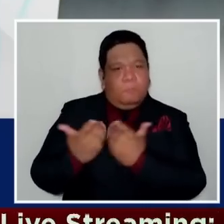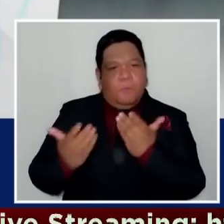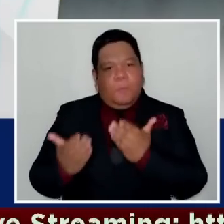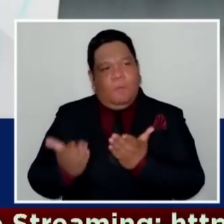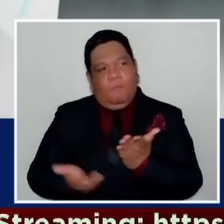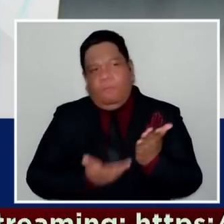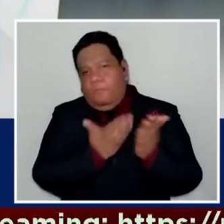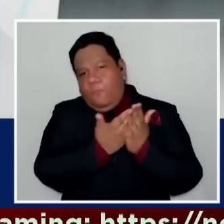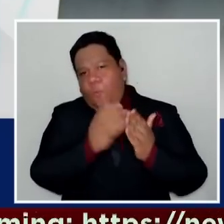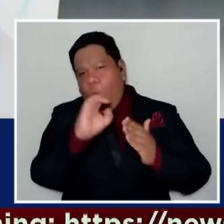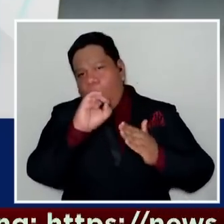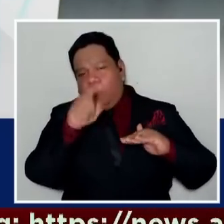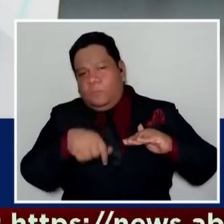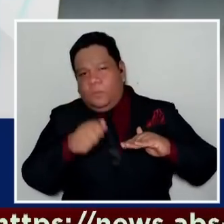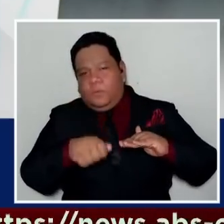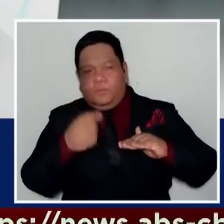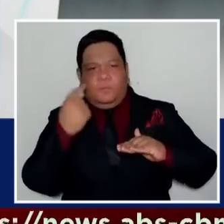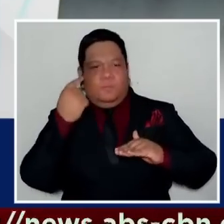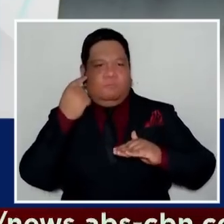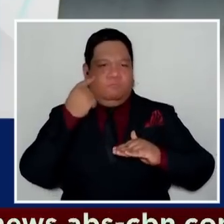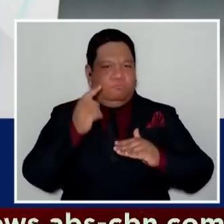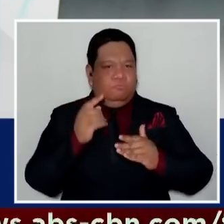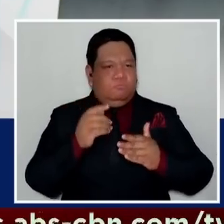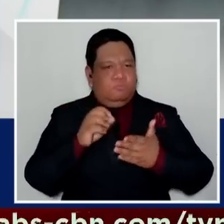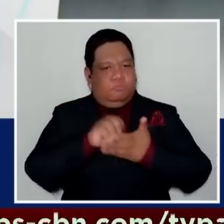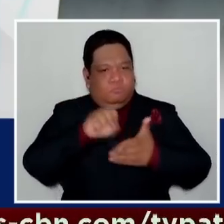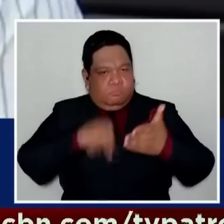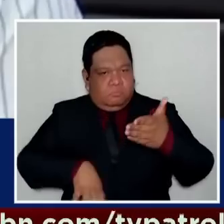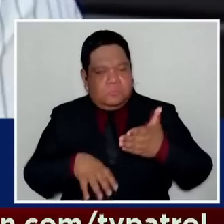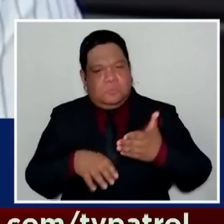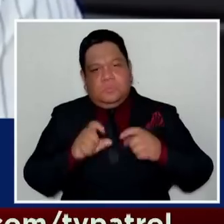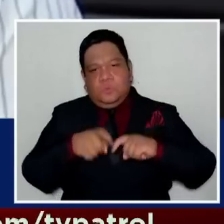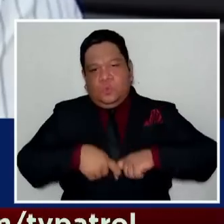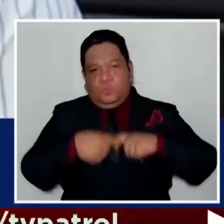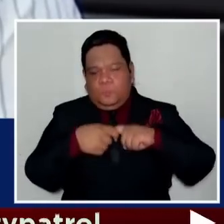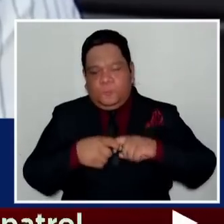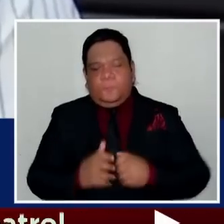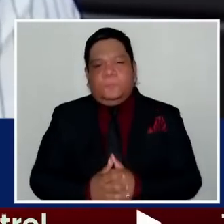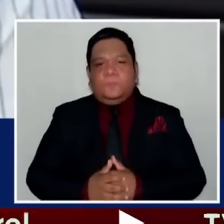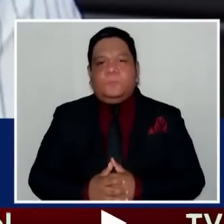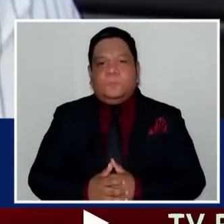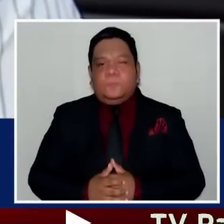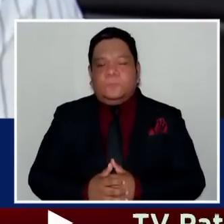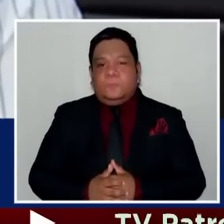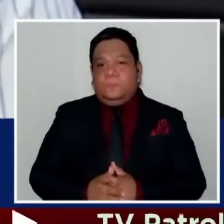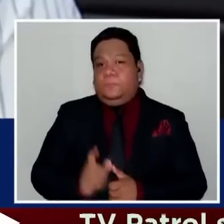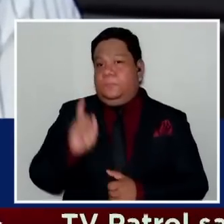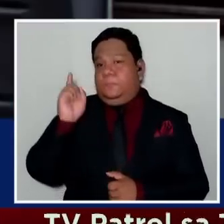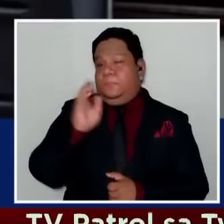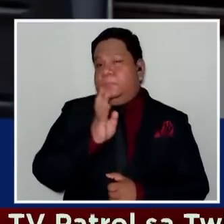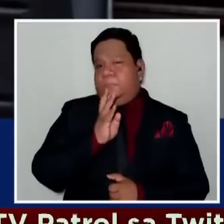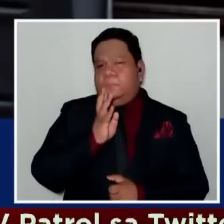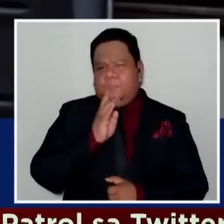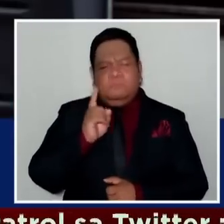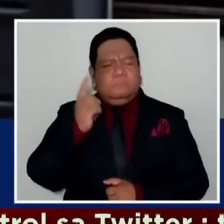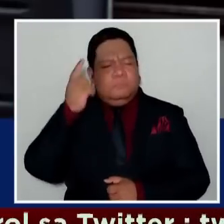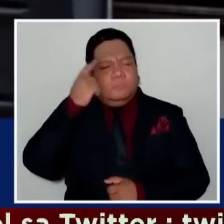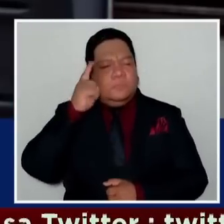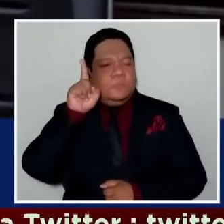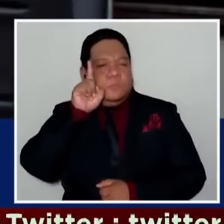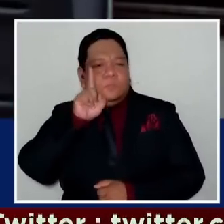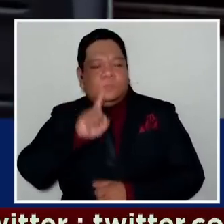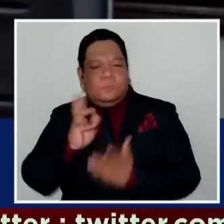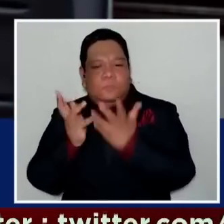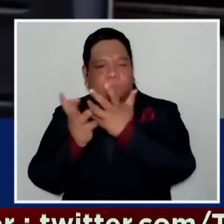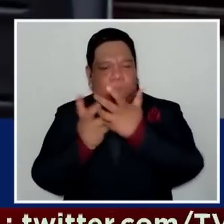I think, 15 days to file a motion to lift the suspension. I think it will be a very seamless transition. The plans and programs